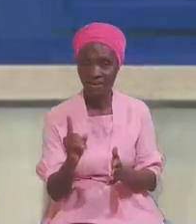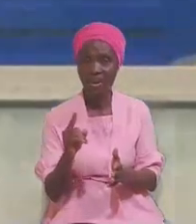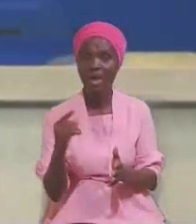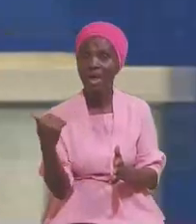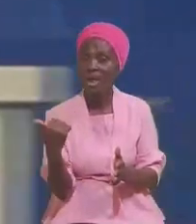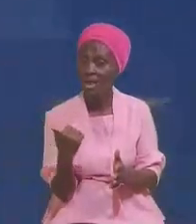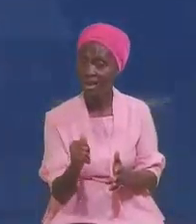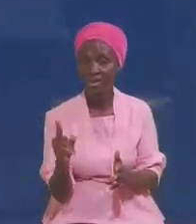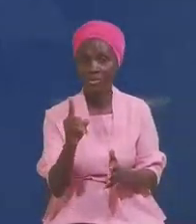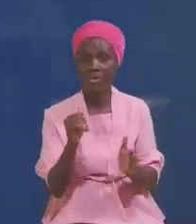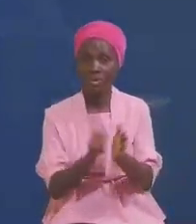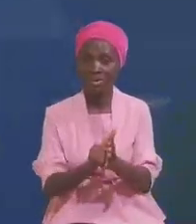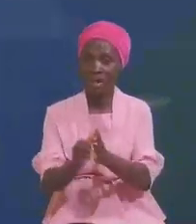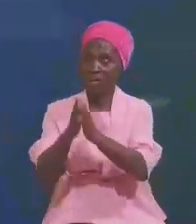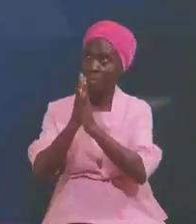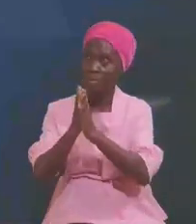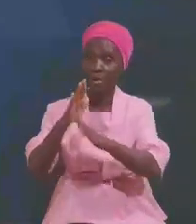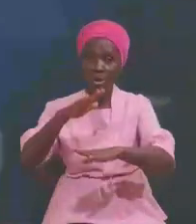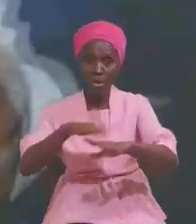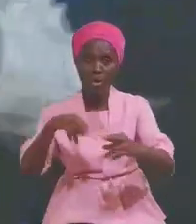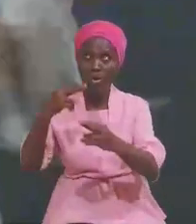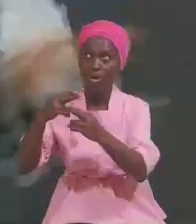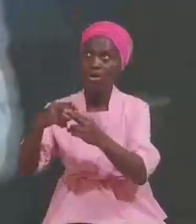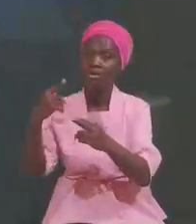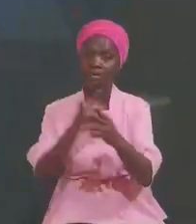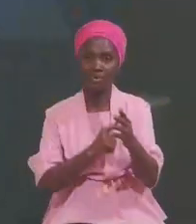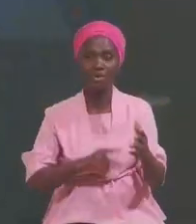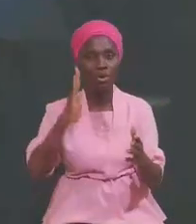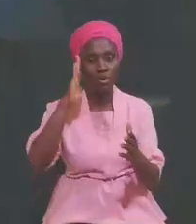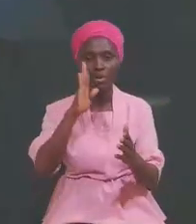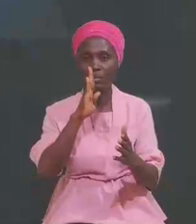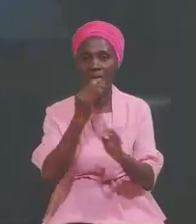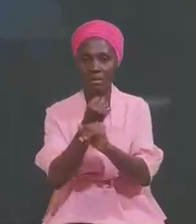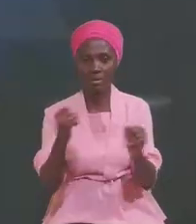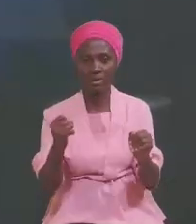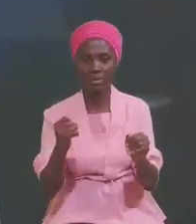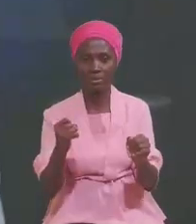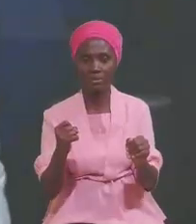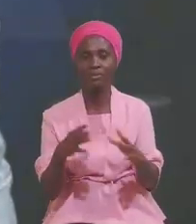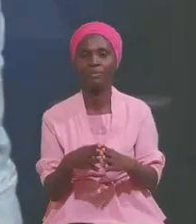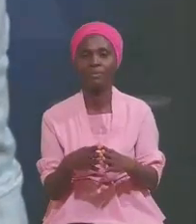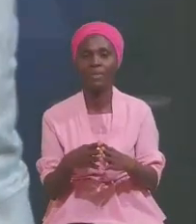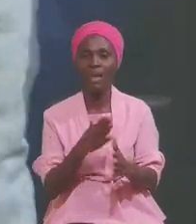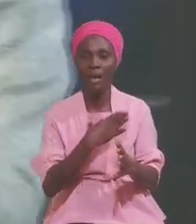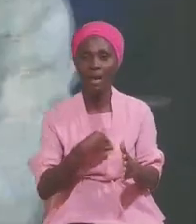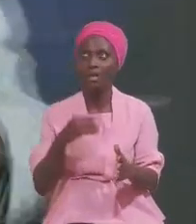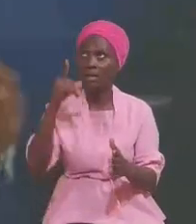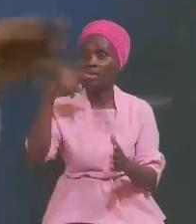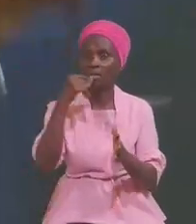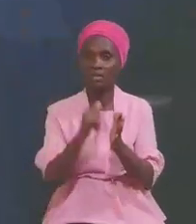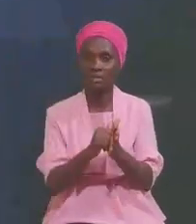soit le lieu, quiconque invoquera le nom du Seigneur sera sauvé. Et Dieu a dit à Moïse